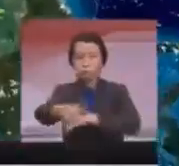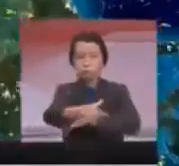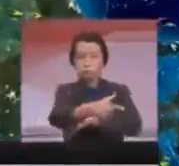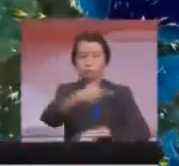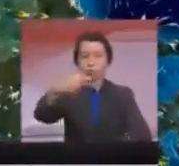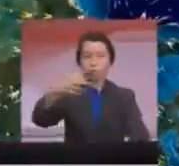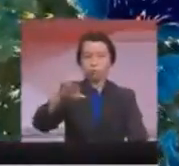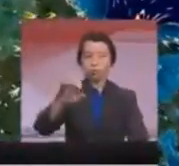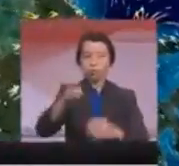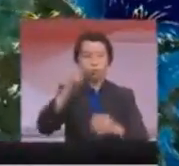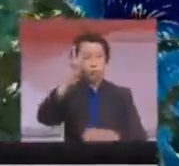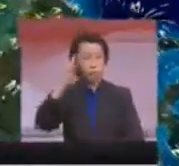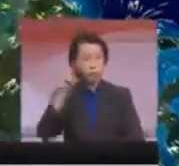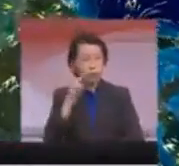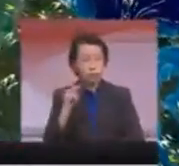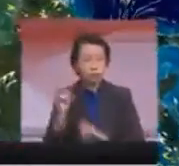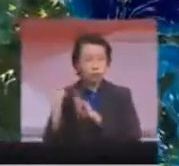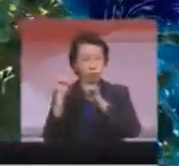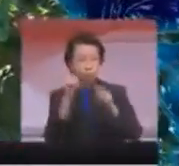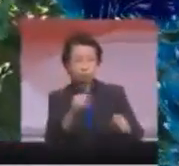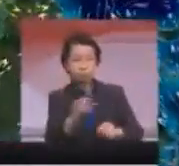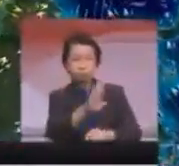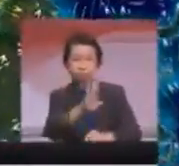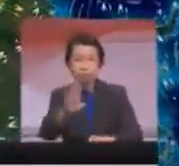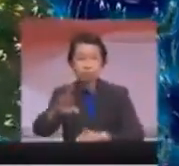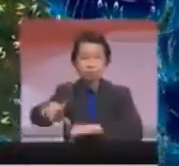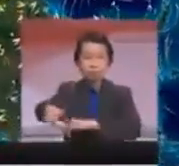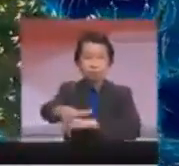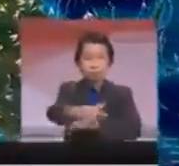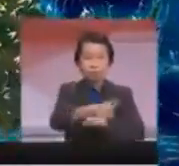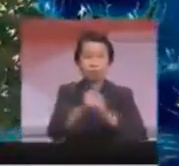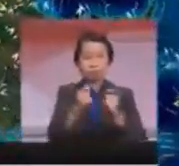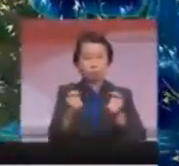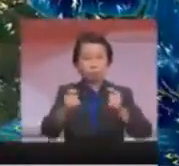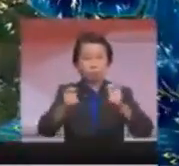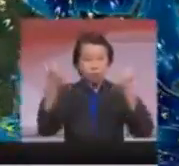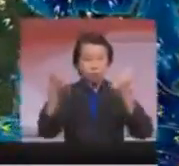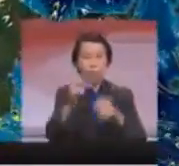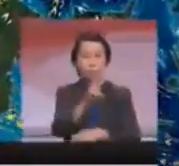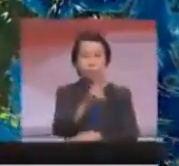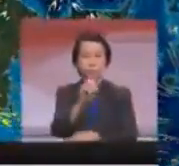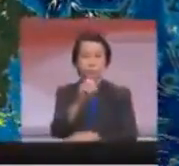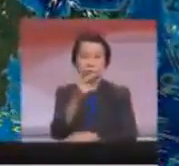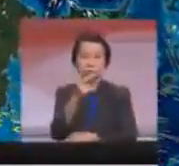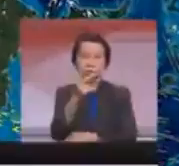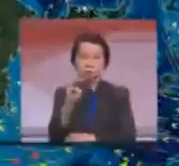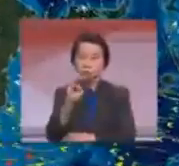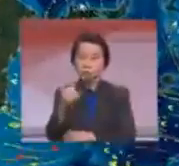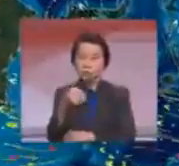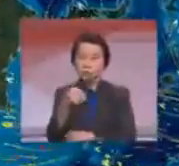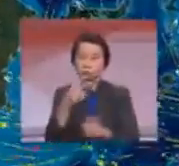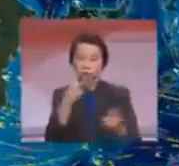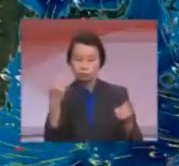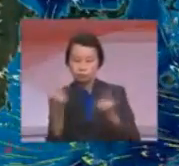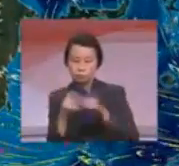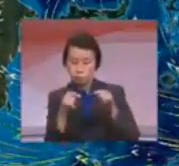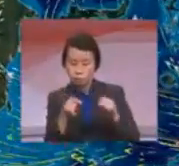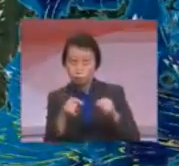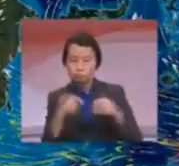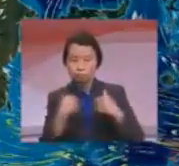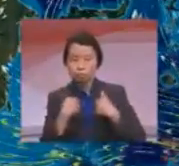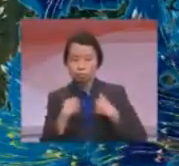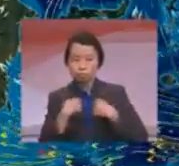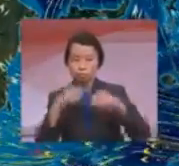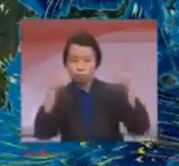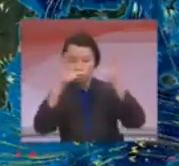Minh, Vietnam dan sedang bergerak menuju ke arah barat laut dengan kelajuan 20 km sejam. Dan keadaan ini memberi kesan